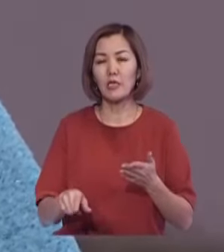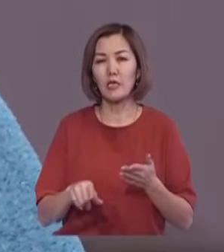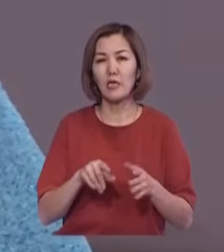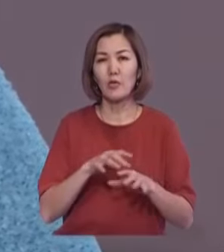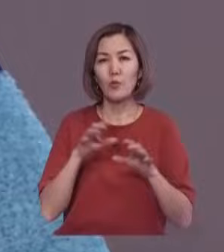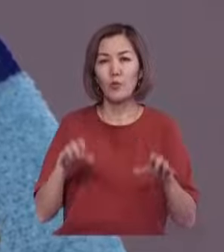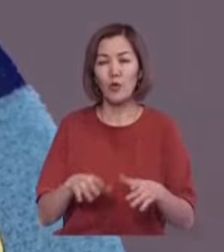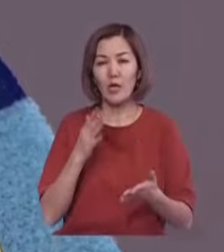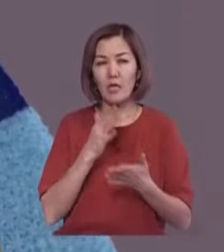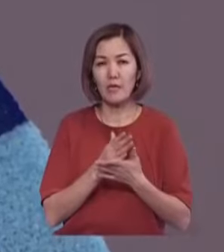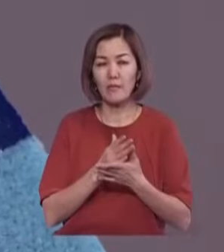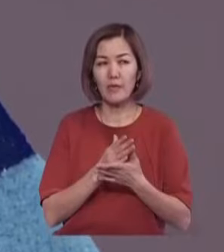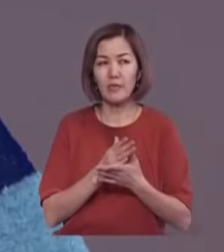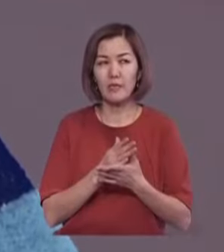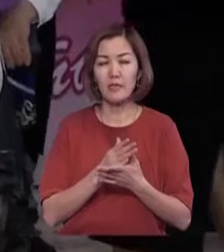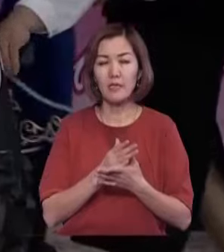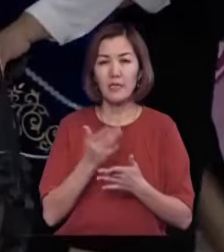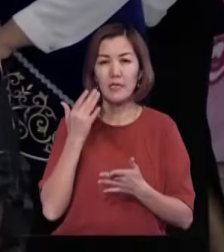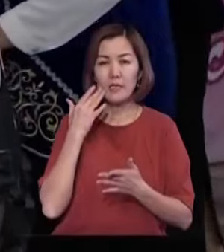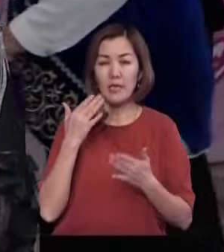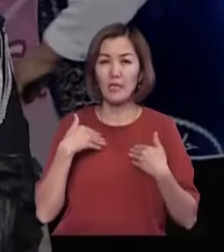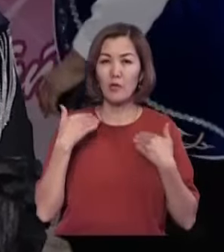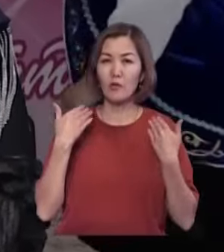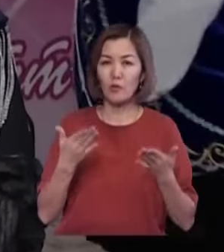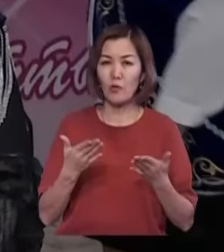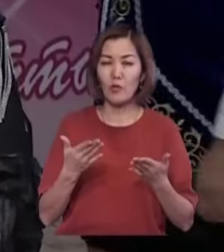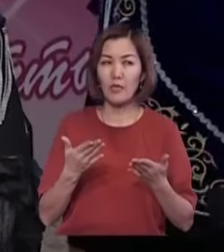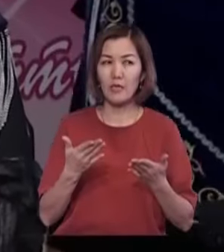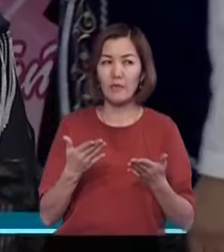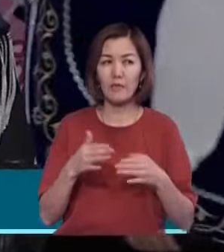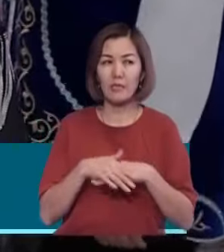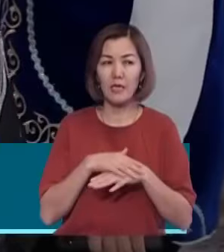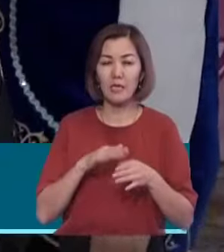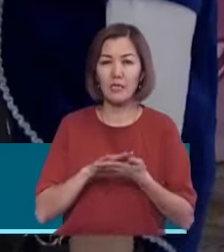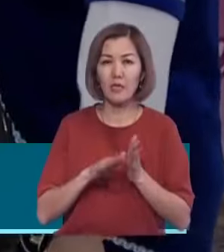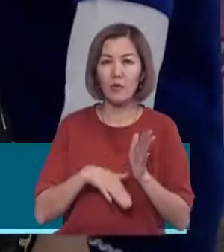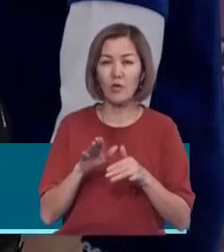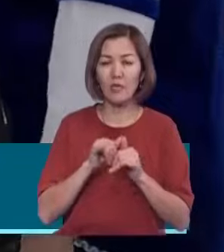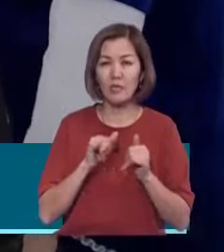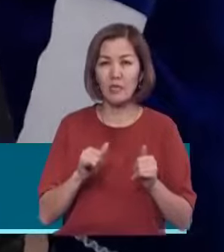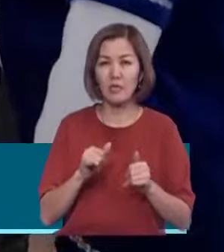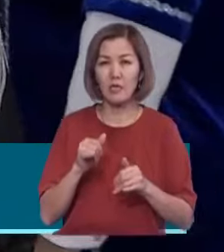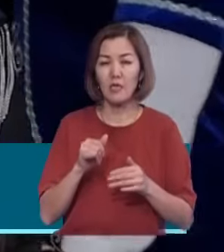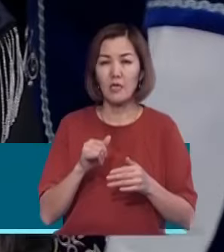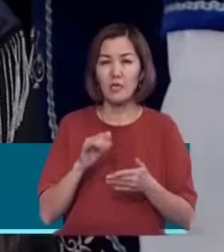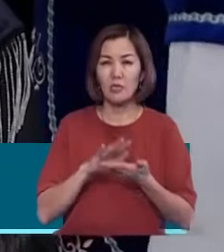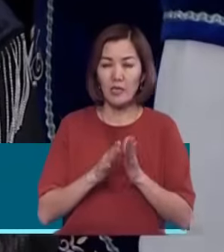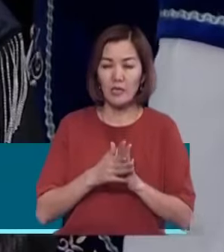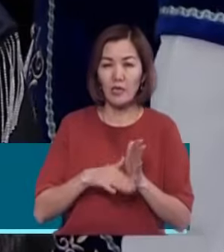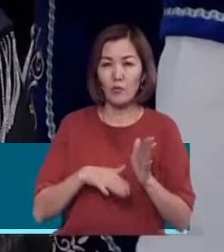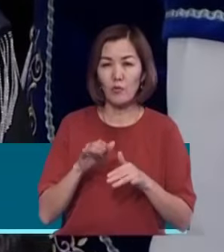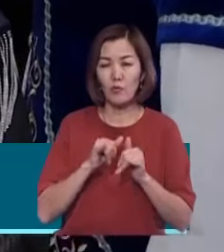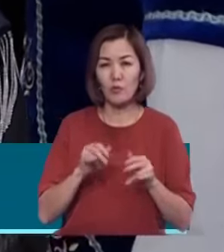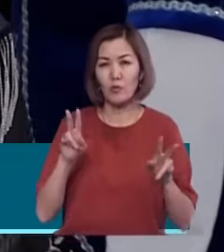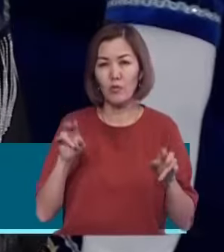лауазым берілді. Дөңгелек үстелдің басында тек қана құттықтаулар емес, сонымен қатар халықтың әл-ауқатын арттыруға, тұрмыс жағдайын жақсартуға байланысты көптеген